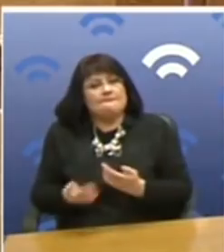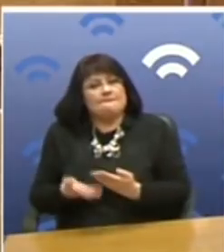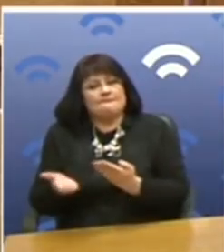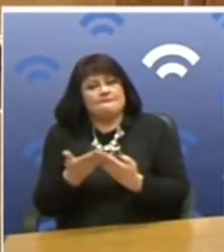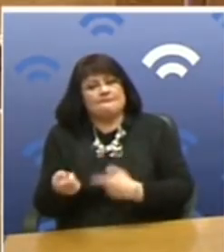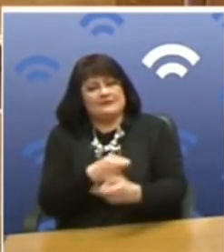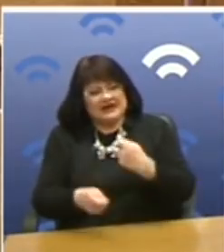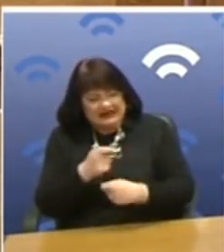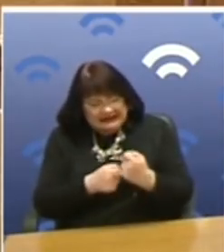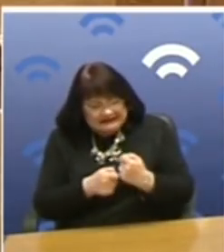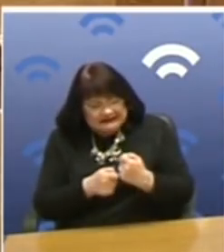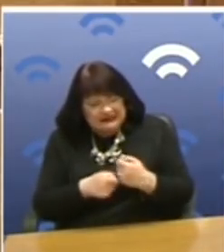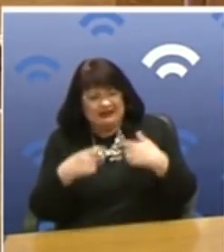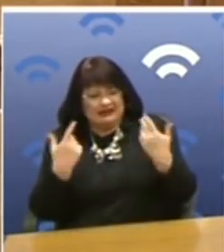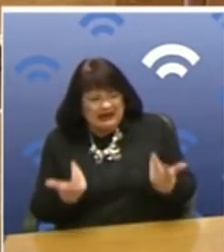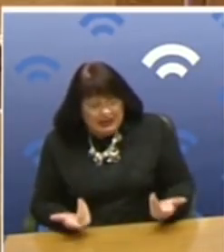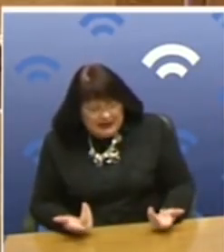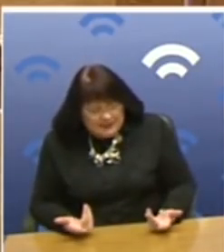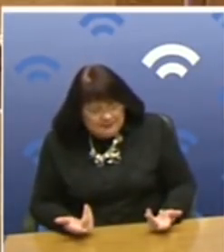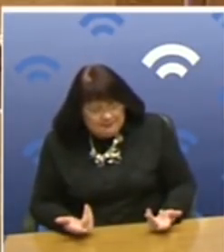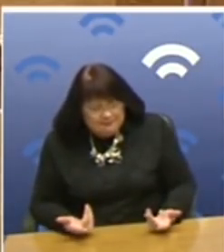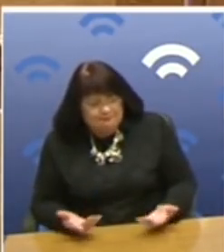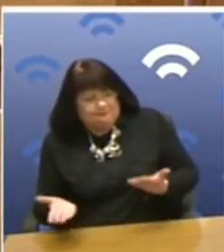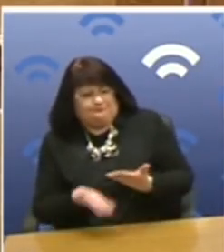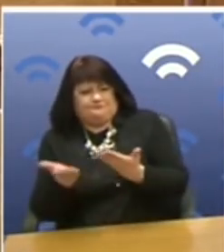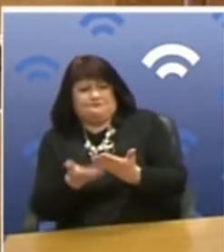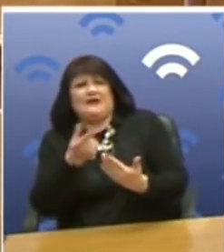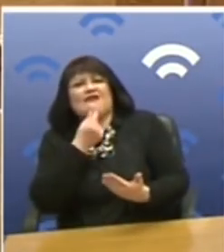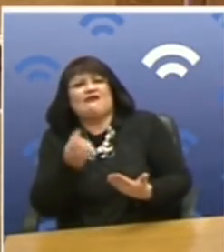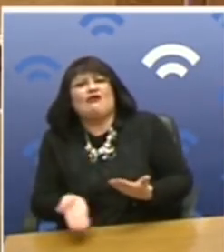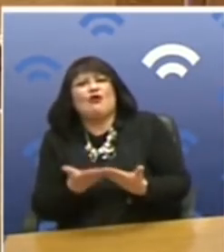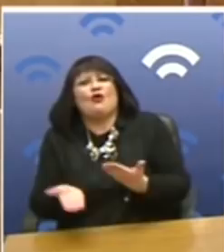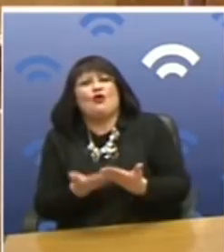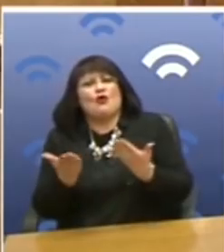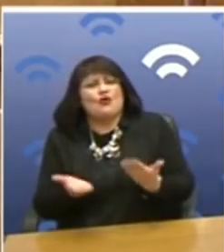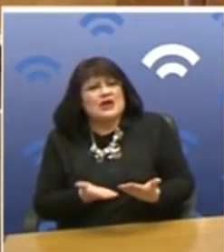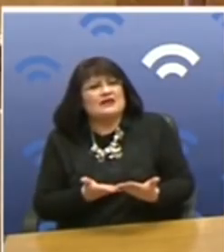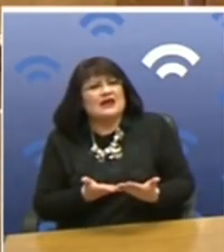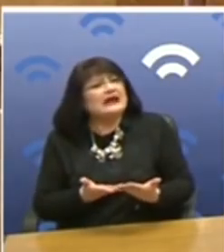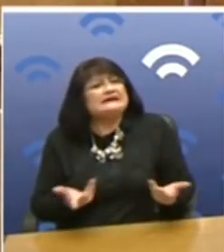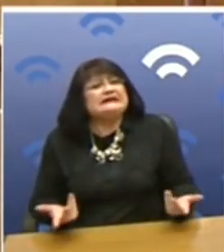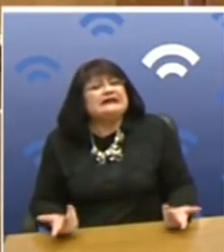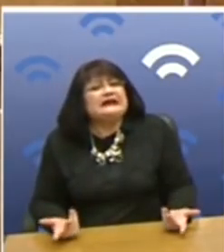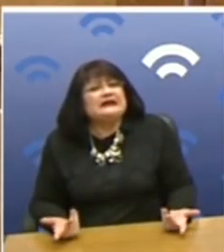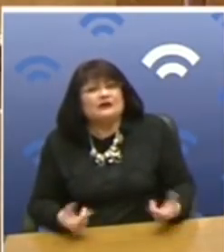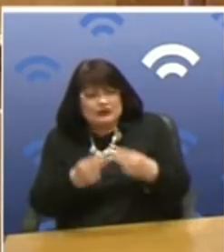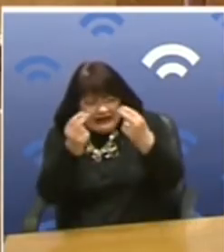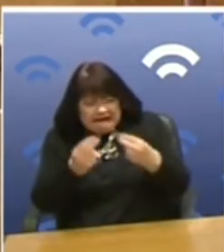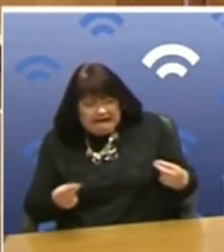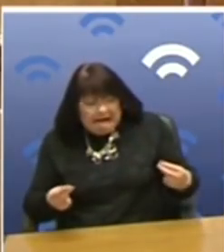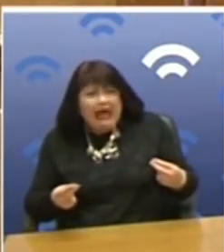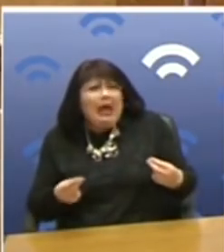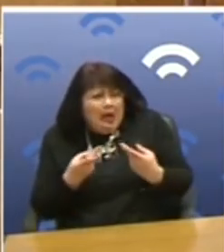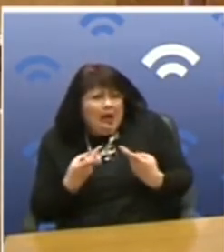επιχειρήσεων, δηλαδή τις διάφορες ενισχύσεις, διευκολύνσεις και τα χρηματοδοτικά εργαλεία, λύσατε τα χέρια